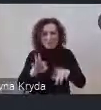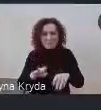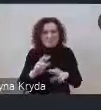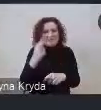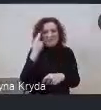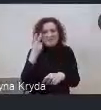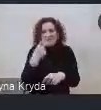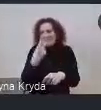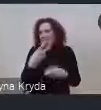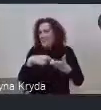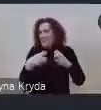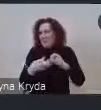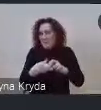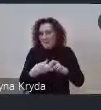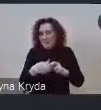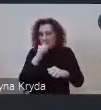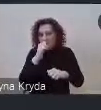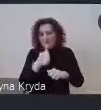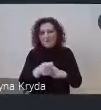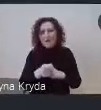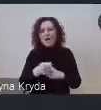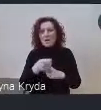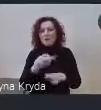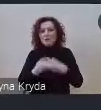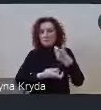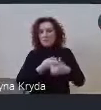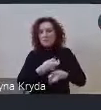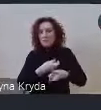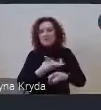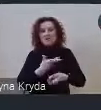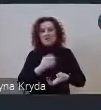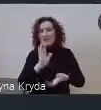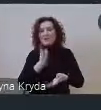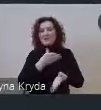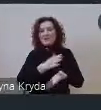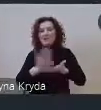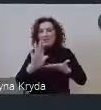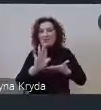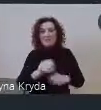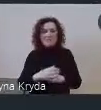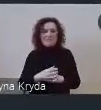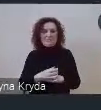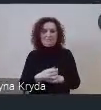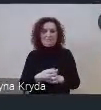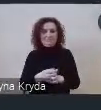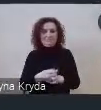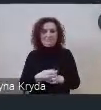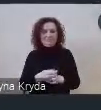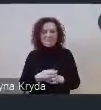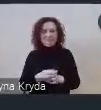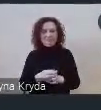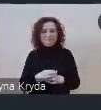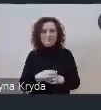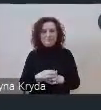tak to wygląda jest trochę kurzu i to jest jakby ta uciążliwość która jest związana z piaskowaniem granitu No ale